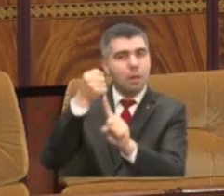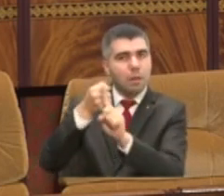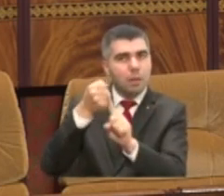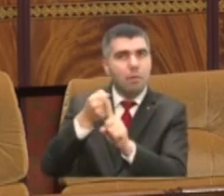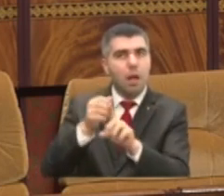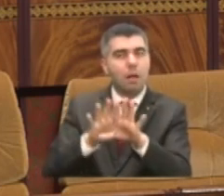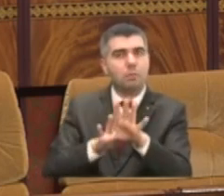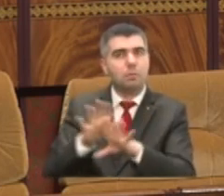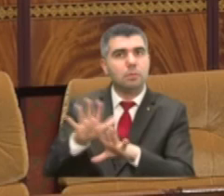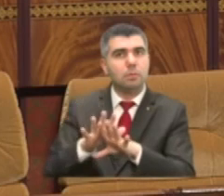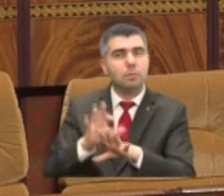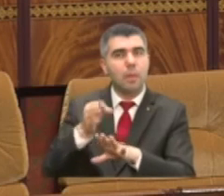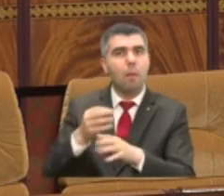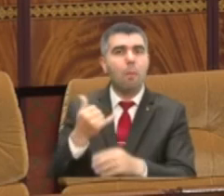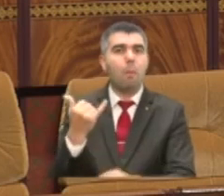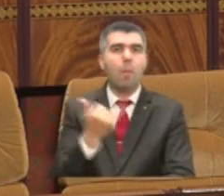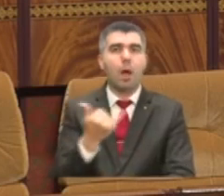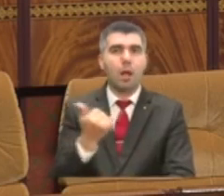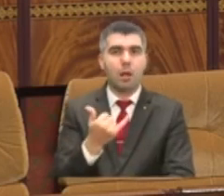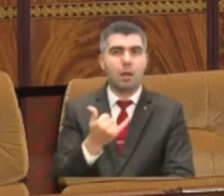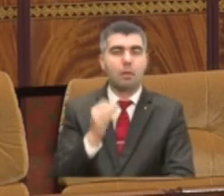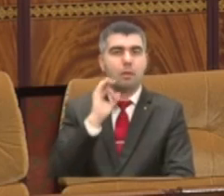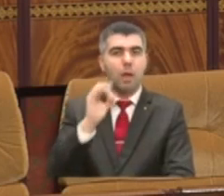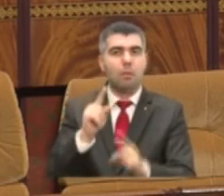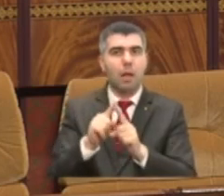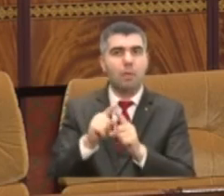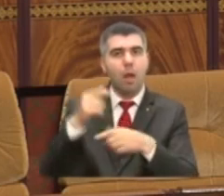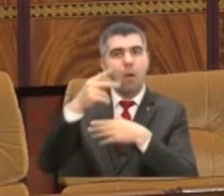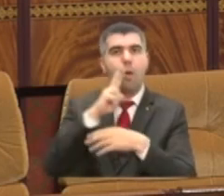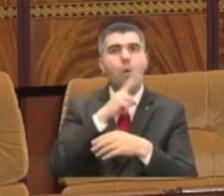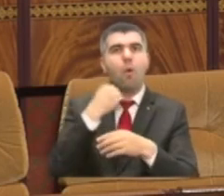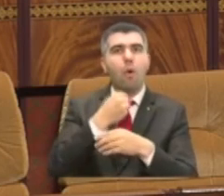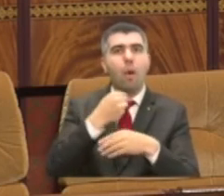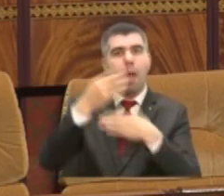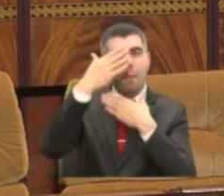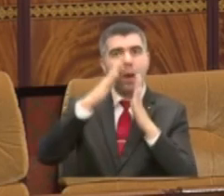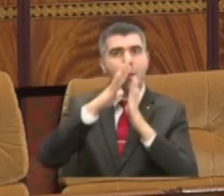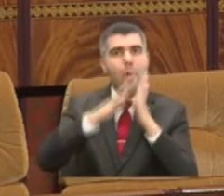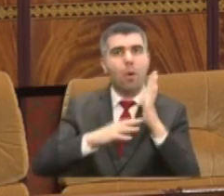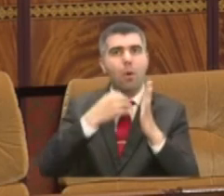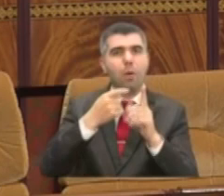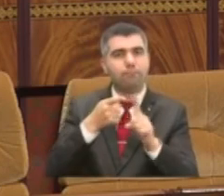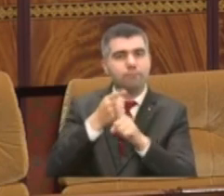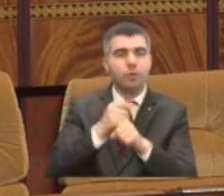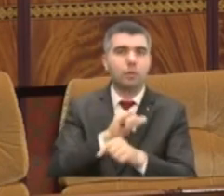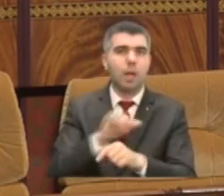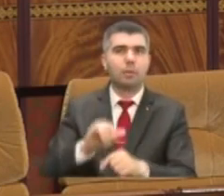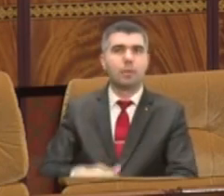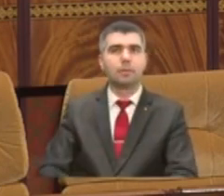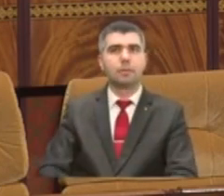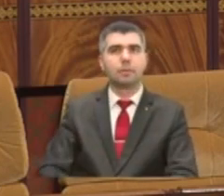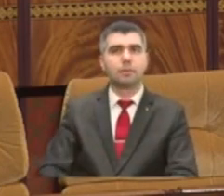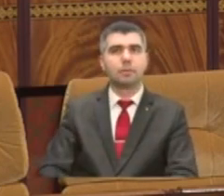من مكون من مكونات المؤسسات ديال الدولة المغربية، وما سبوا حتى شي واحد يمس بها. شكرا شكرا سيد